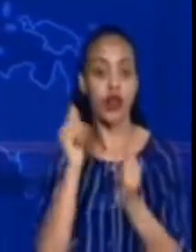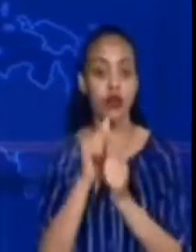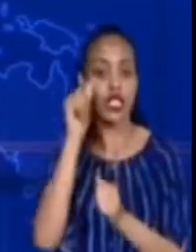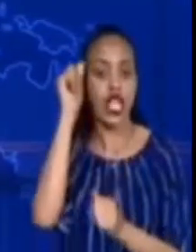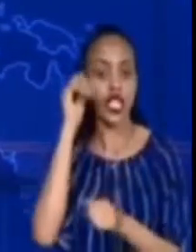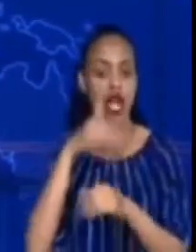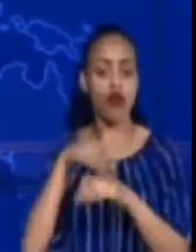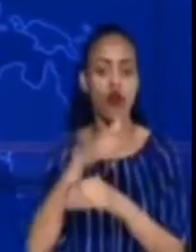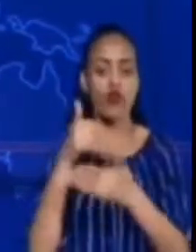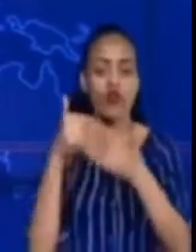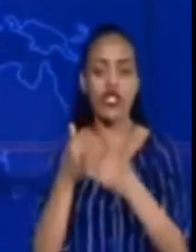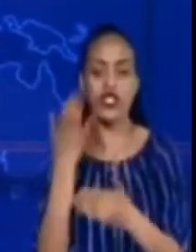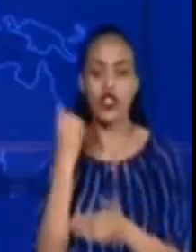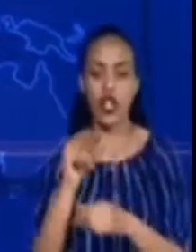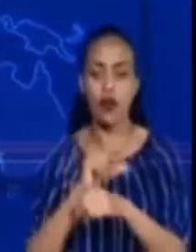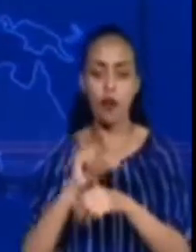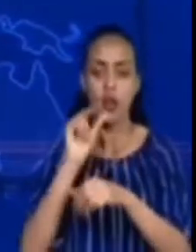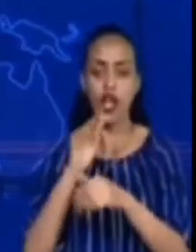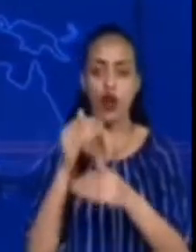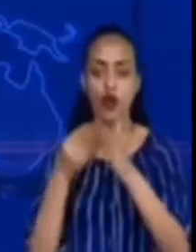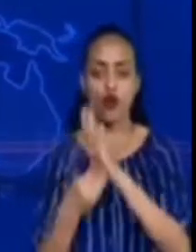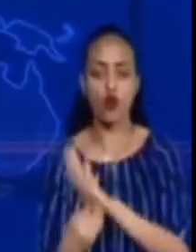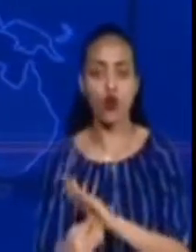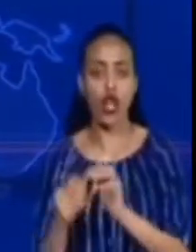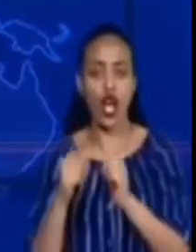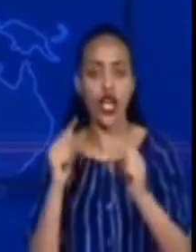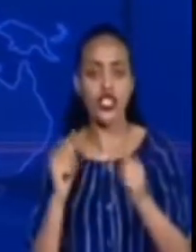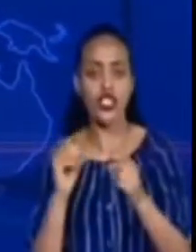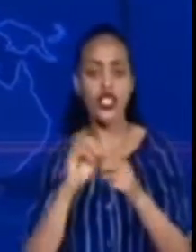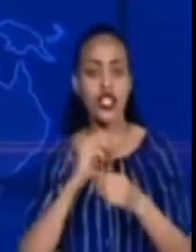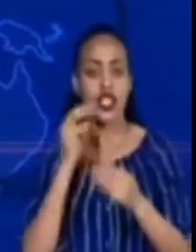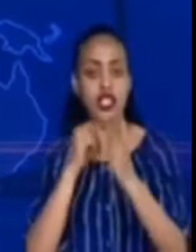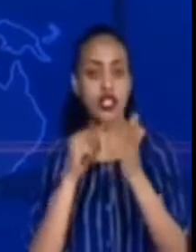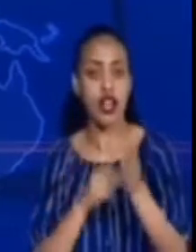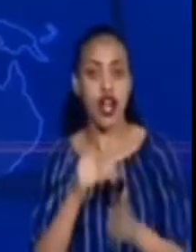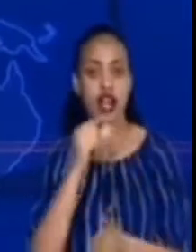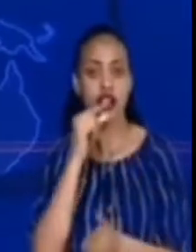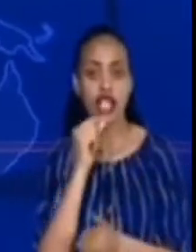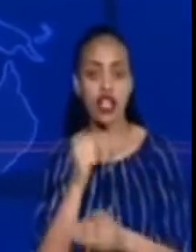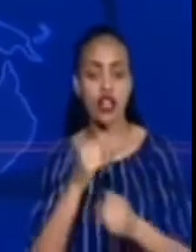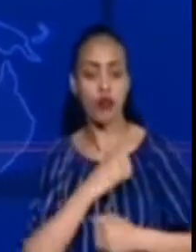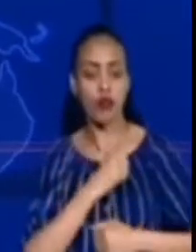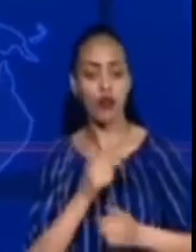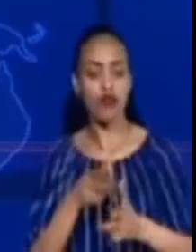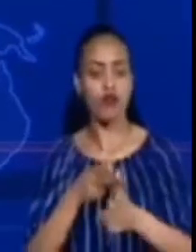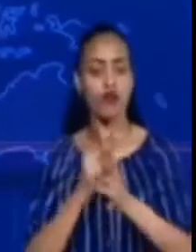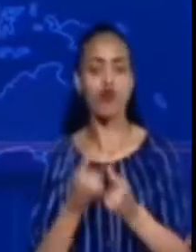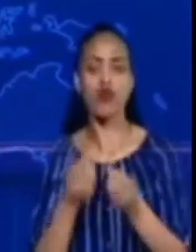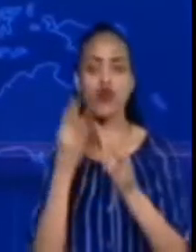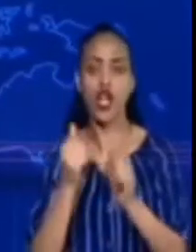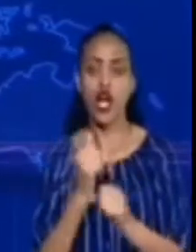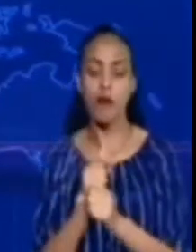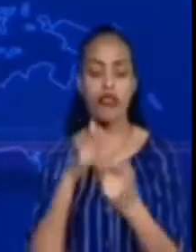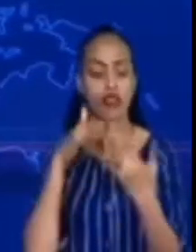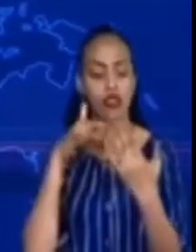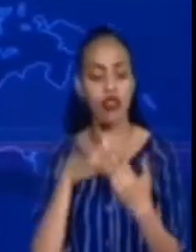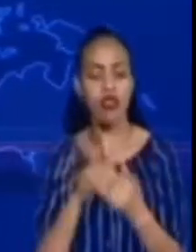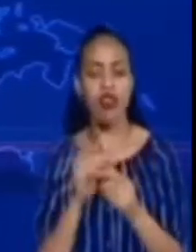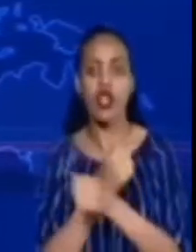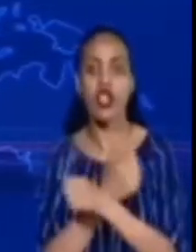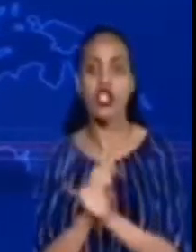ተከለኛ ኦርቶዶክሳውያን እኮ የተዋህዶ ልጆች አንተ ላይ ከተሉ ተነከከኩም ኒሃለለት በውስጥ መስመር ብዙ ልጆች ናቸው